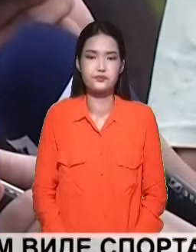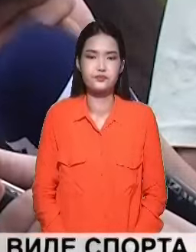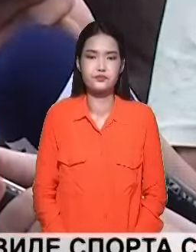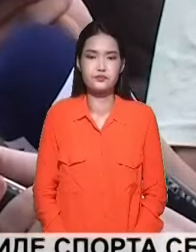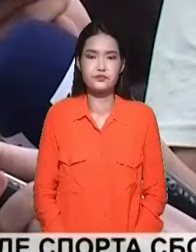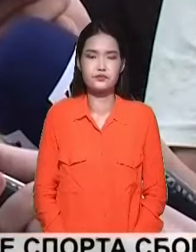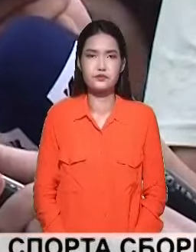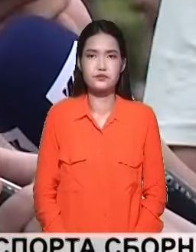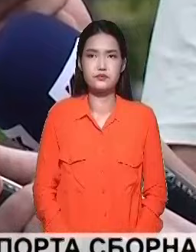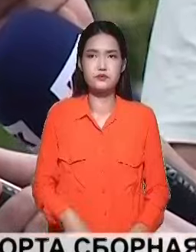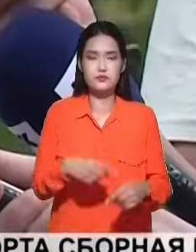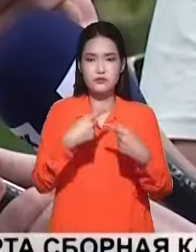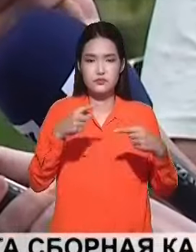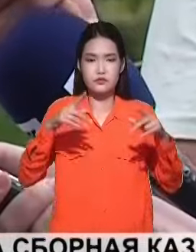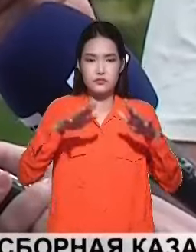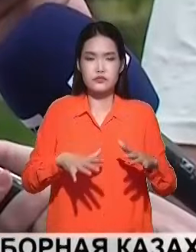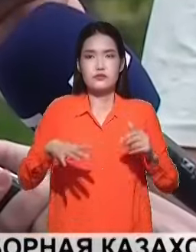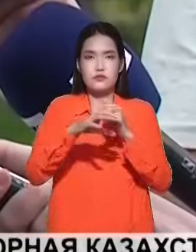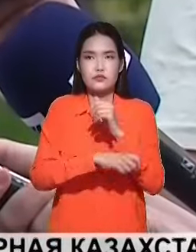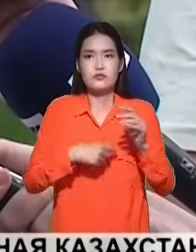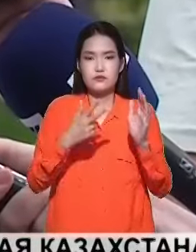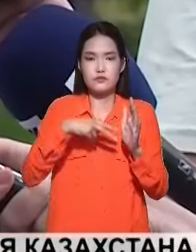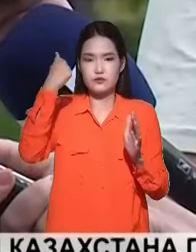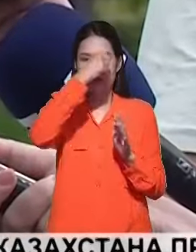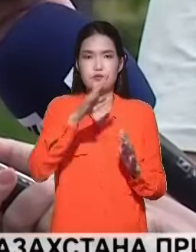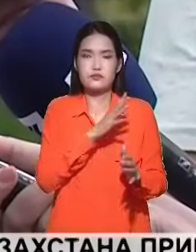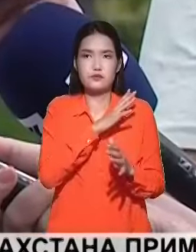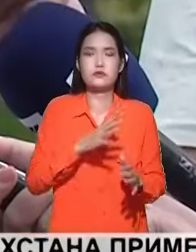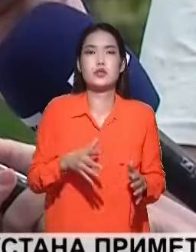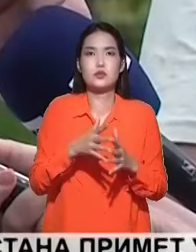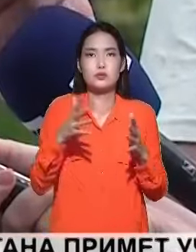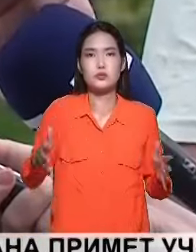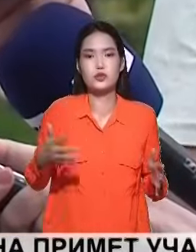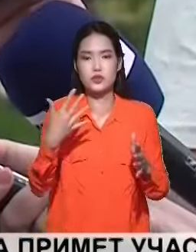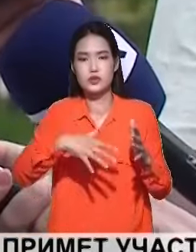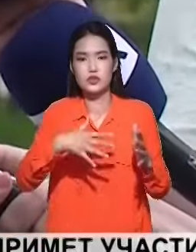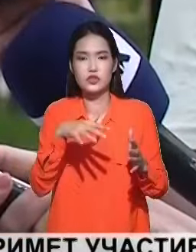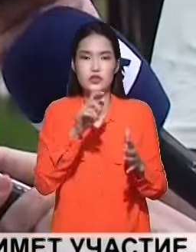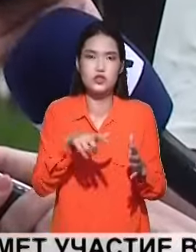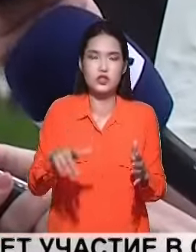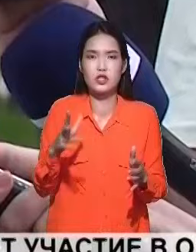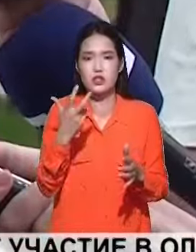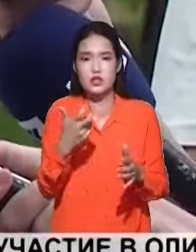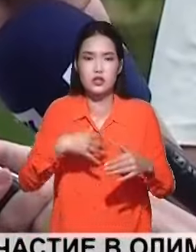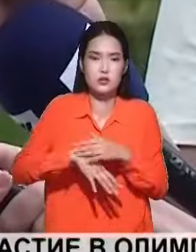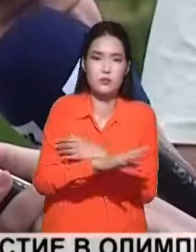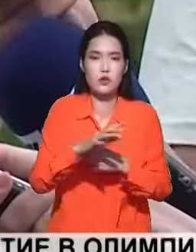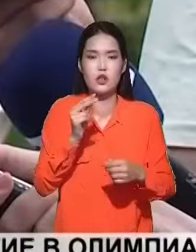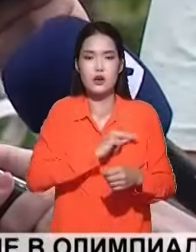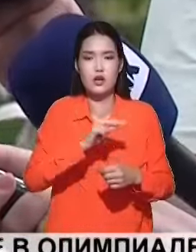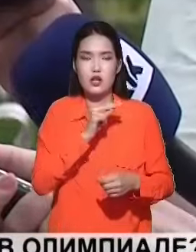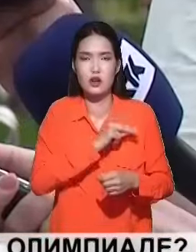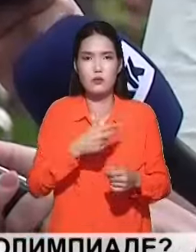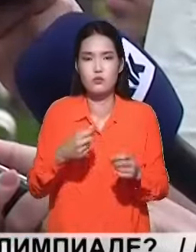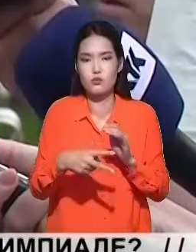С момента смены главврача к концу прошлого года было уволено 150 человек. Сегодня уже эта цифра превысила 300. Сама я проработала в должности